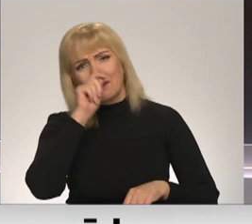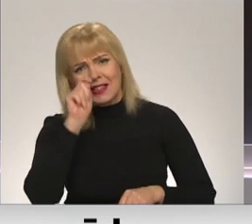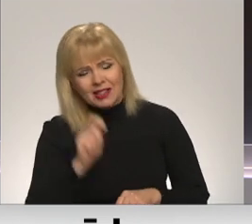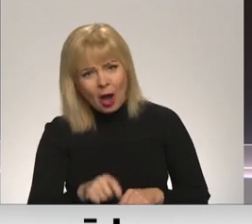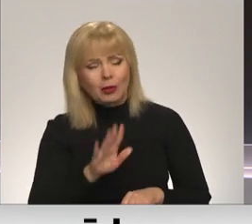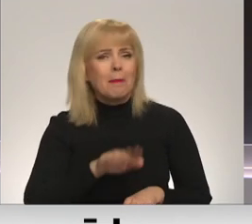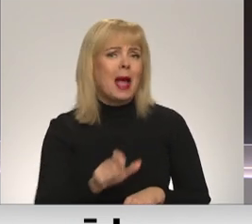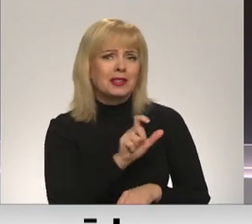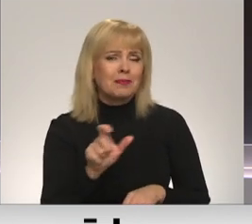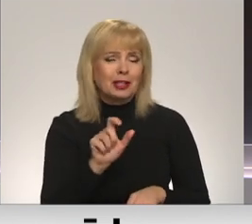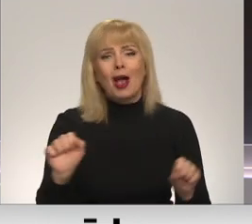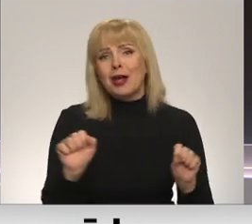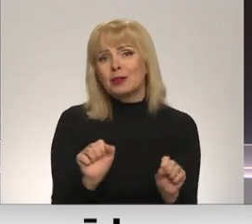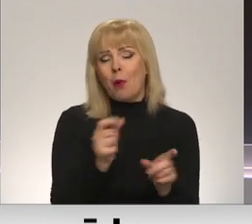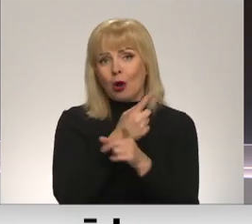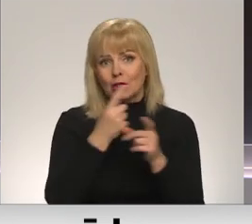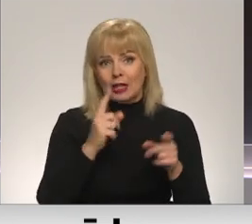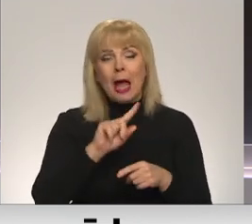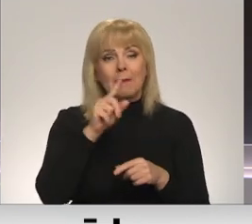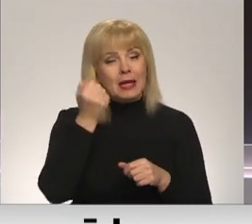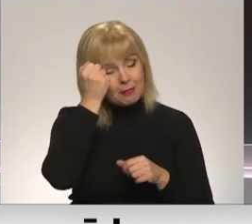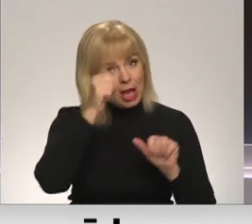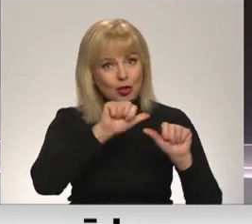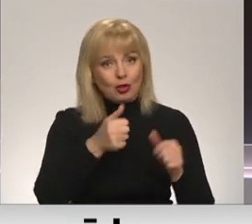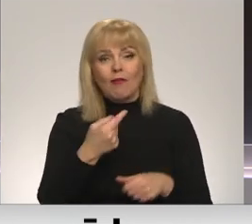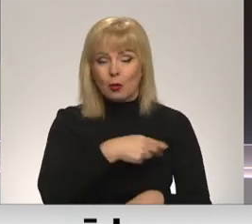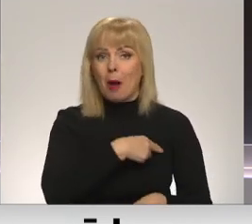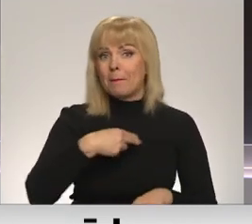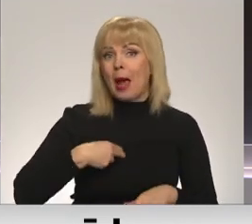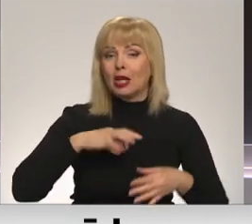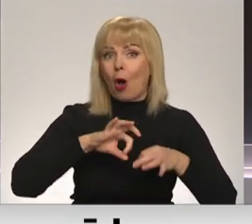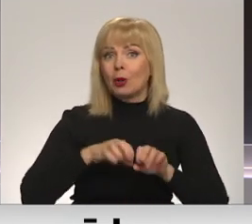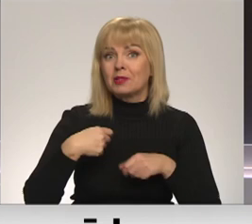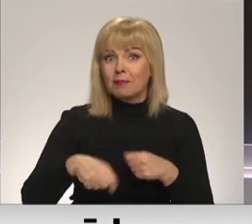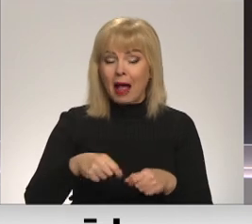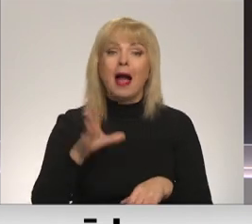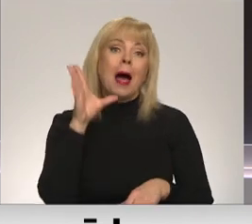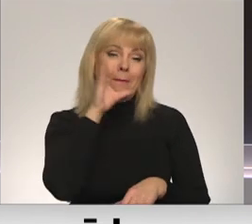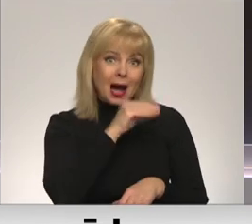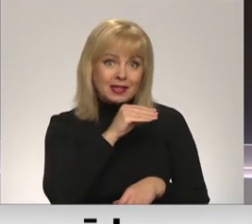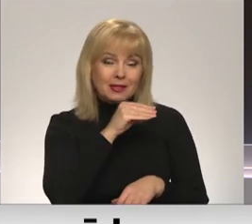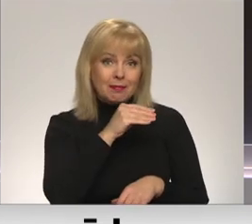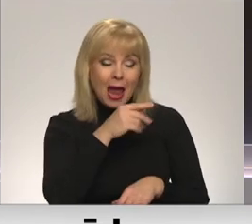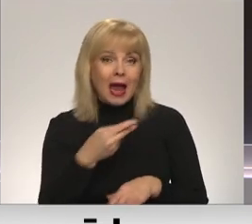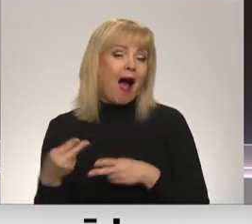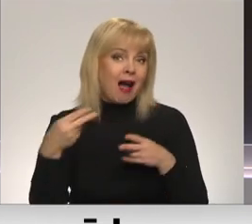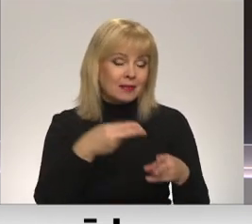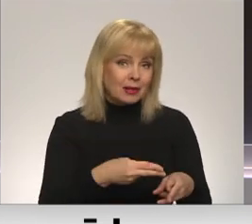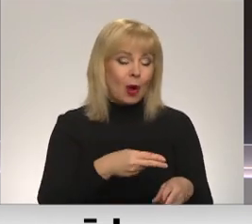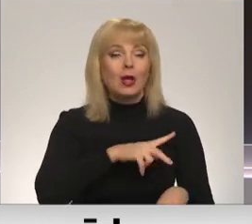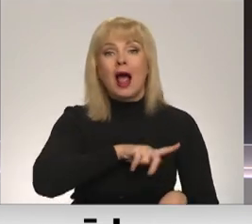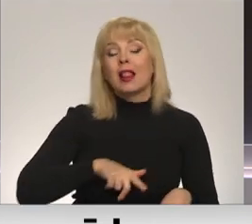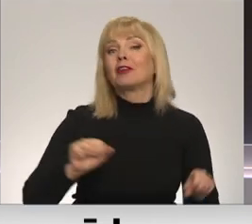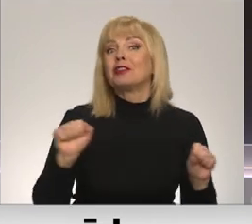pēc mirkļa sporta ziņās, bet pirmie suvenīri no Pekinas olimpiskajām spēlēm jau paspējuši atceļot līdz Latvijas sporta